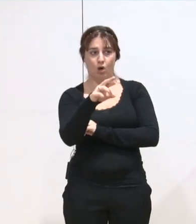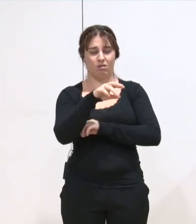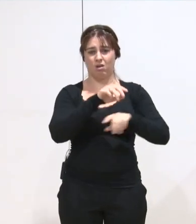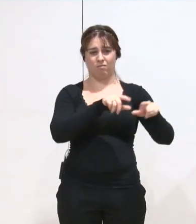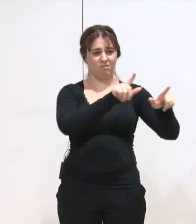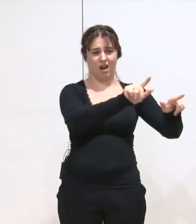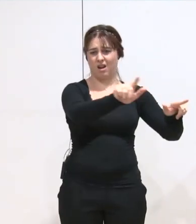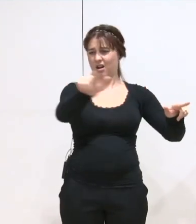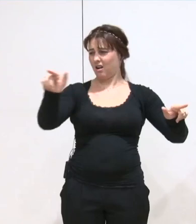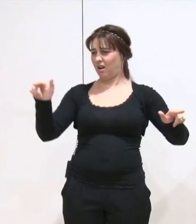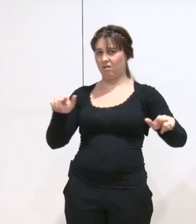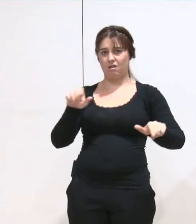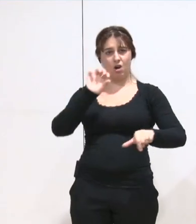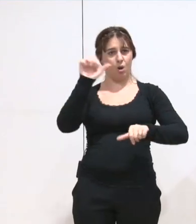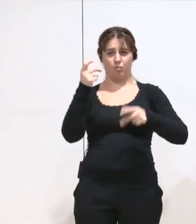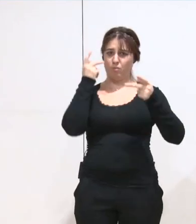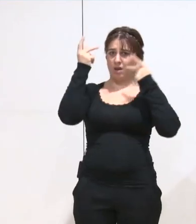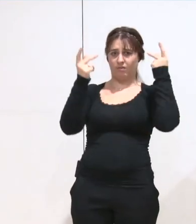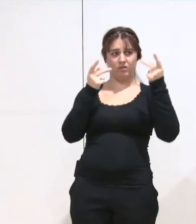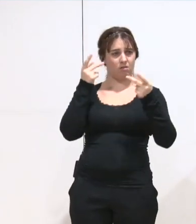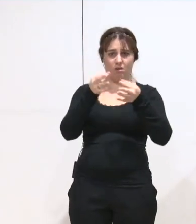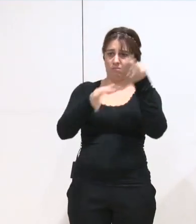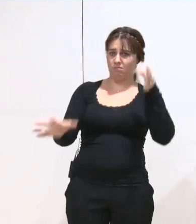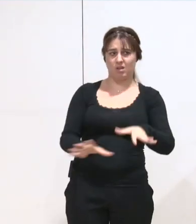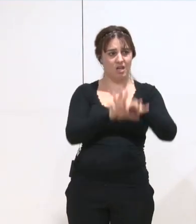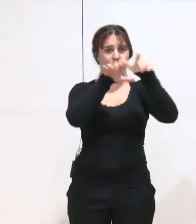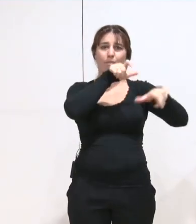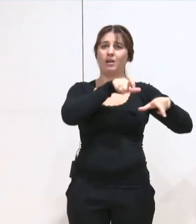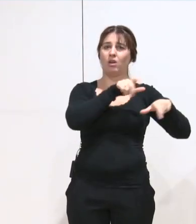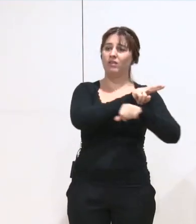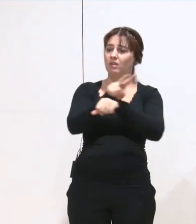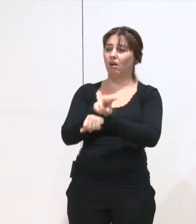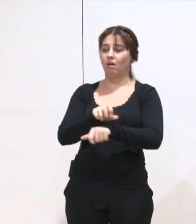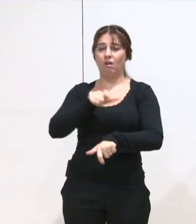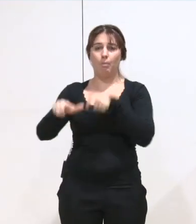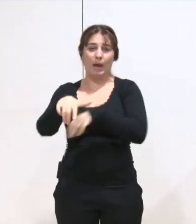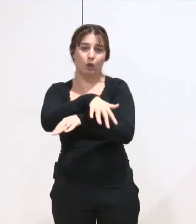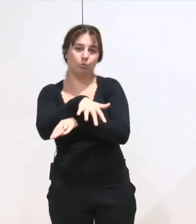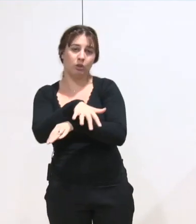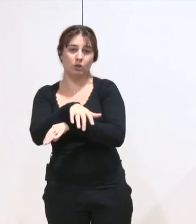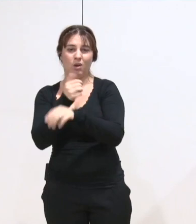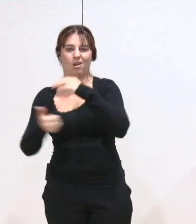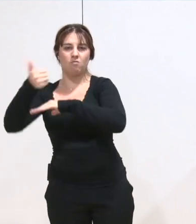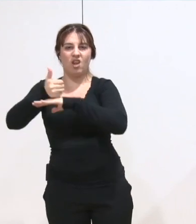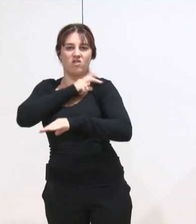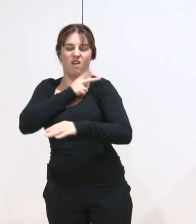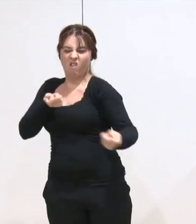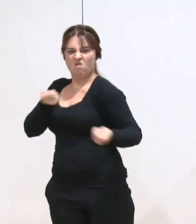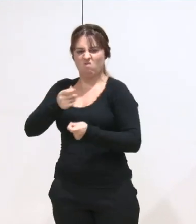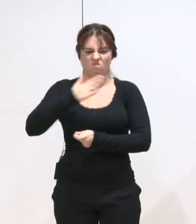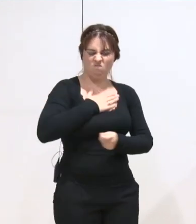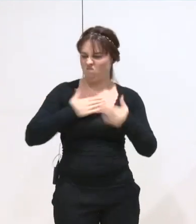vision de notre ville offerte aux visiteurs et celle de proxénètes qui se disputent en plein jour le territoire,